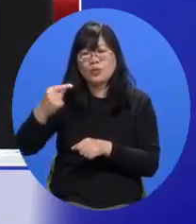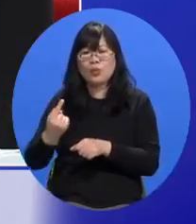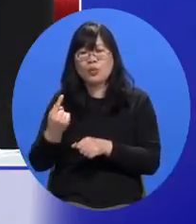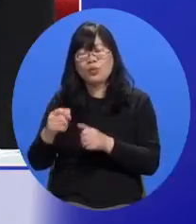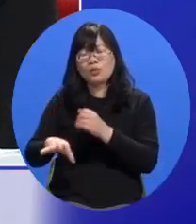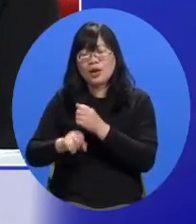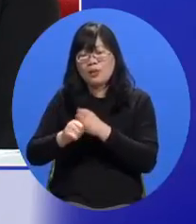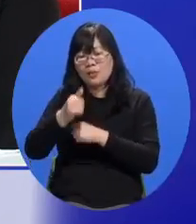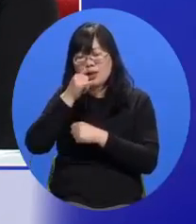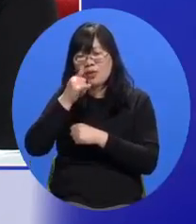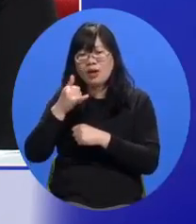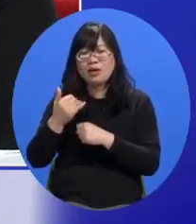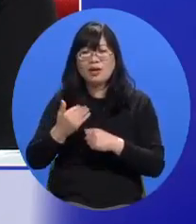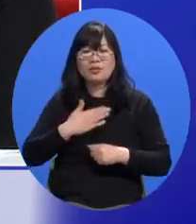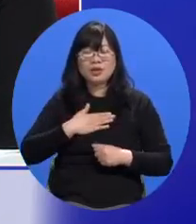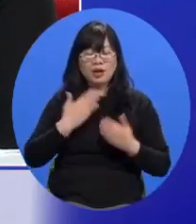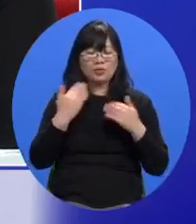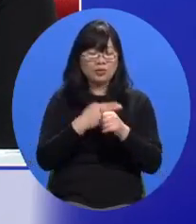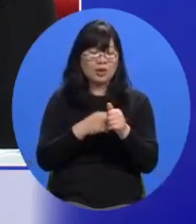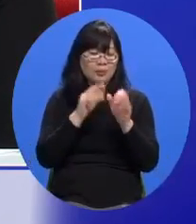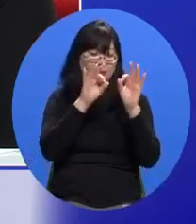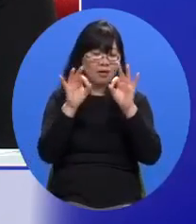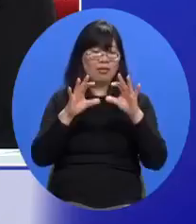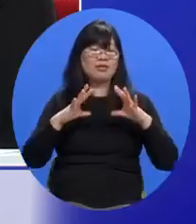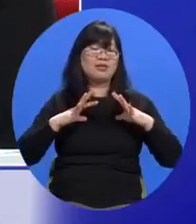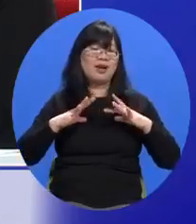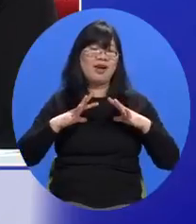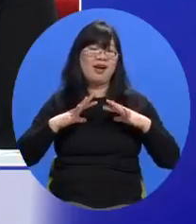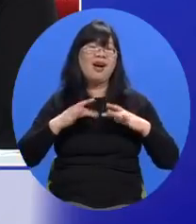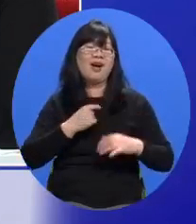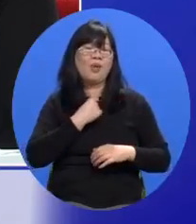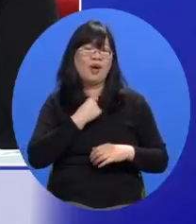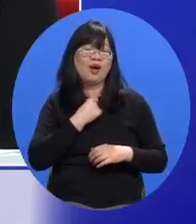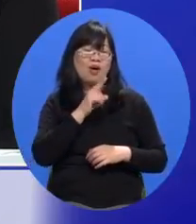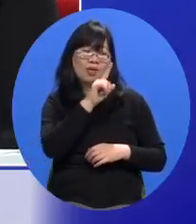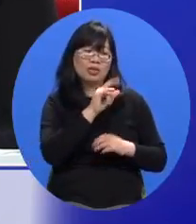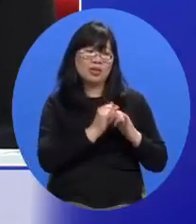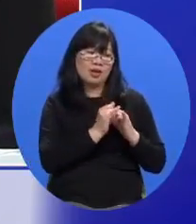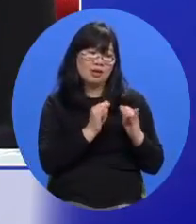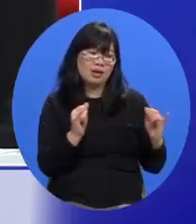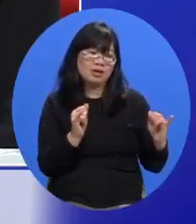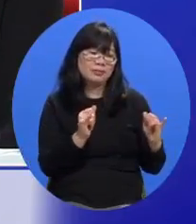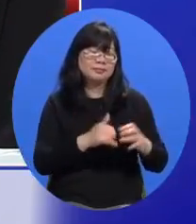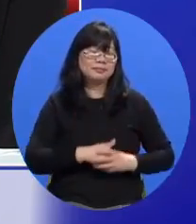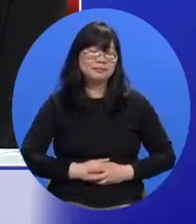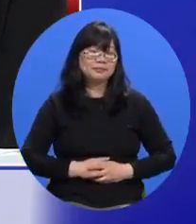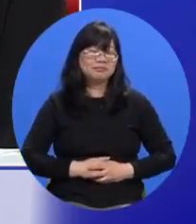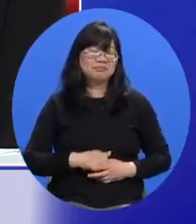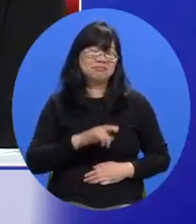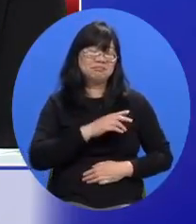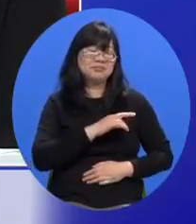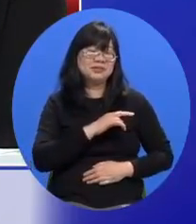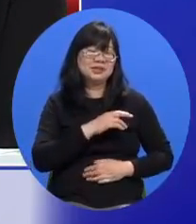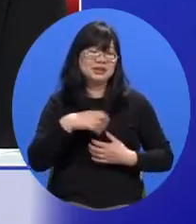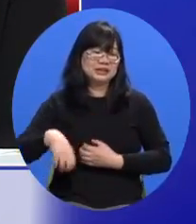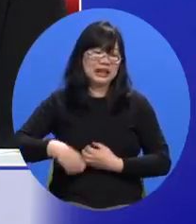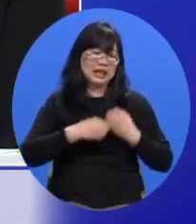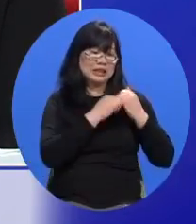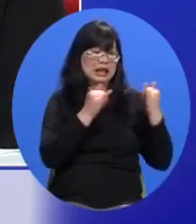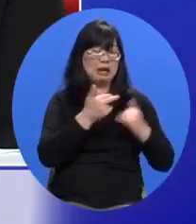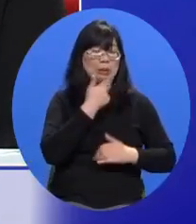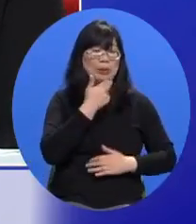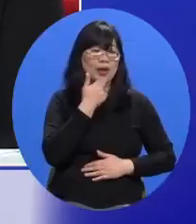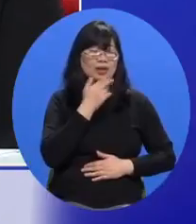있는 학교, 우리 학교 선생님들도 정말 자랑하고 싶거든요. 네네. 어느 한 분 이렇게 나태한 분이 안 계세요. 정말 네.